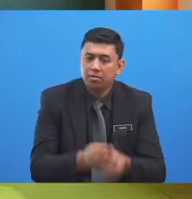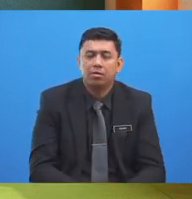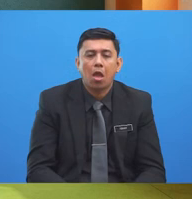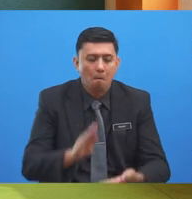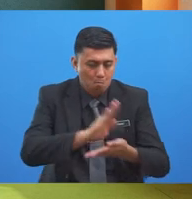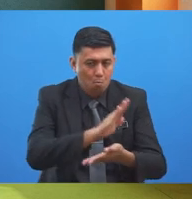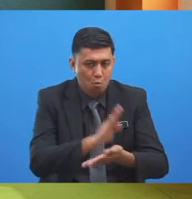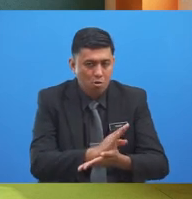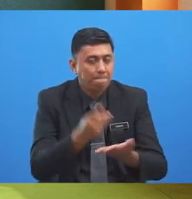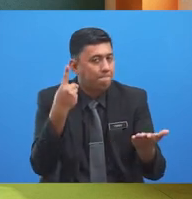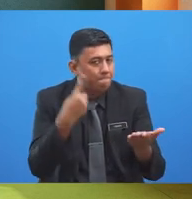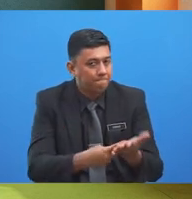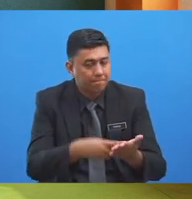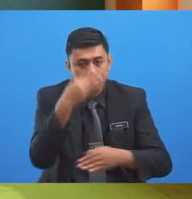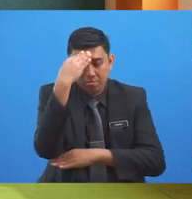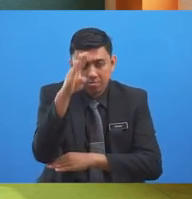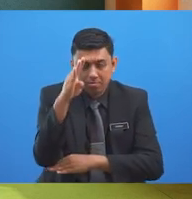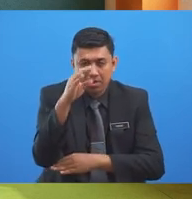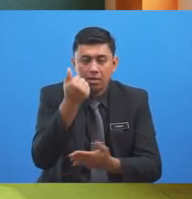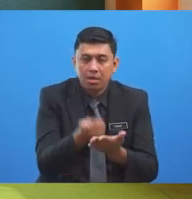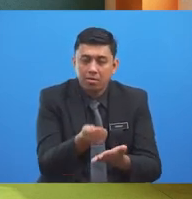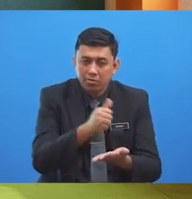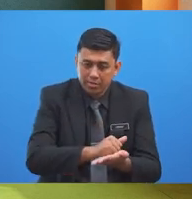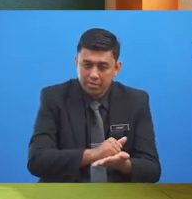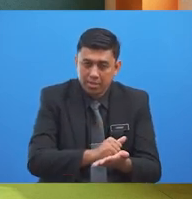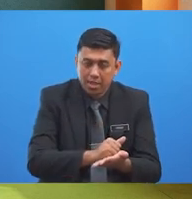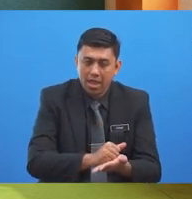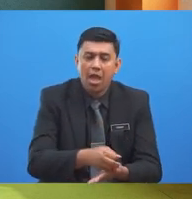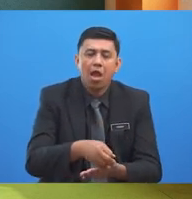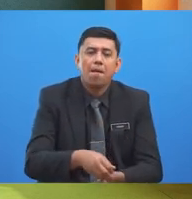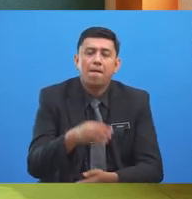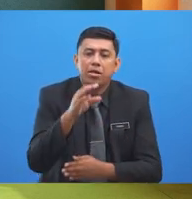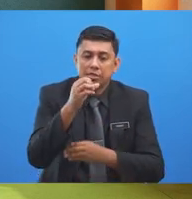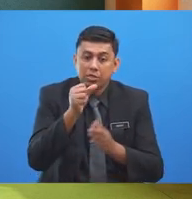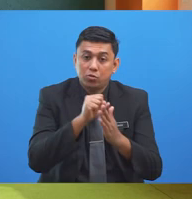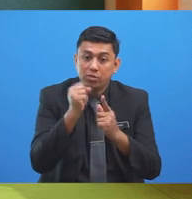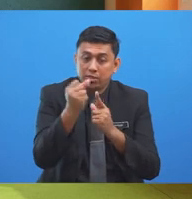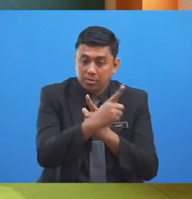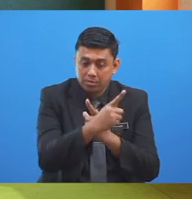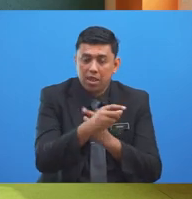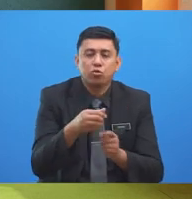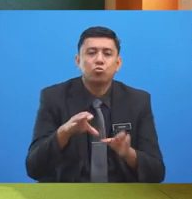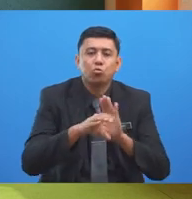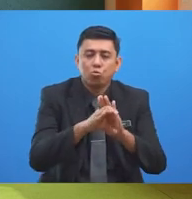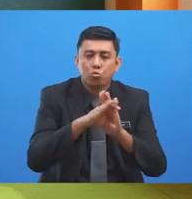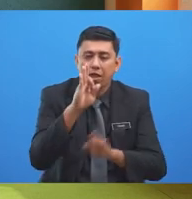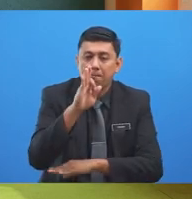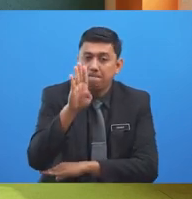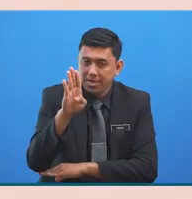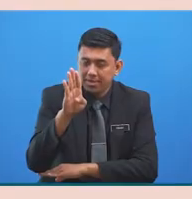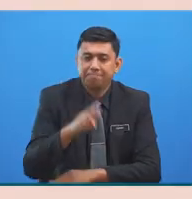borang pendaftaran bagi akaun media sosial, contoh